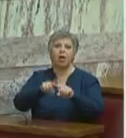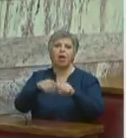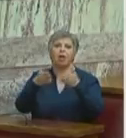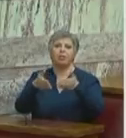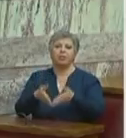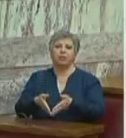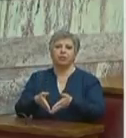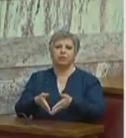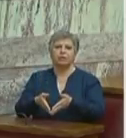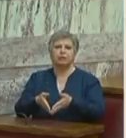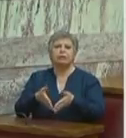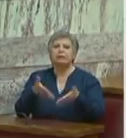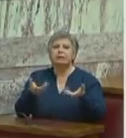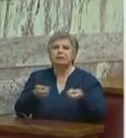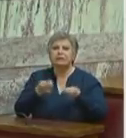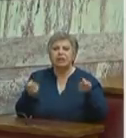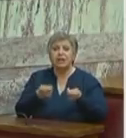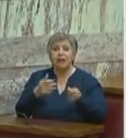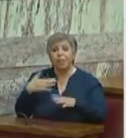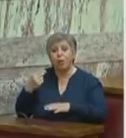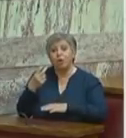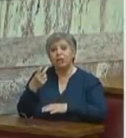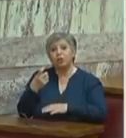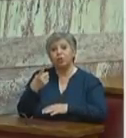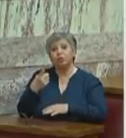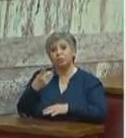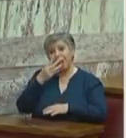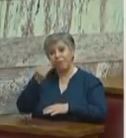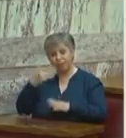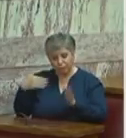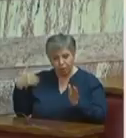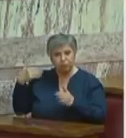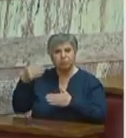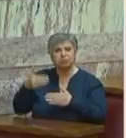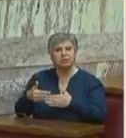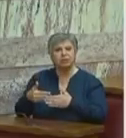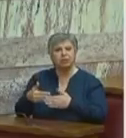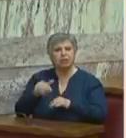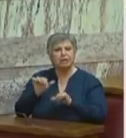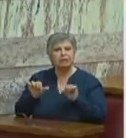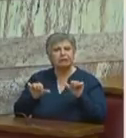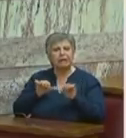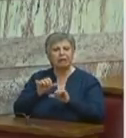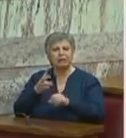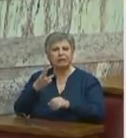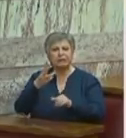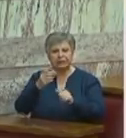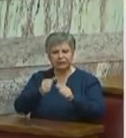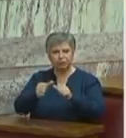πολιτικά από τις 21 Φεβρουαρίου έως σήμερα, αυτούς τους 3 μήνες.